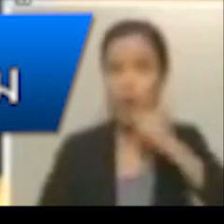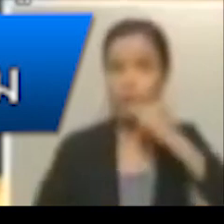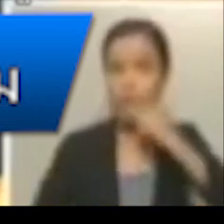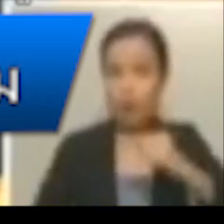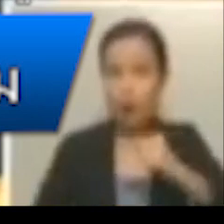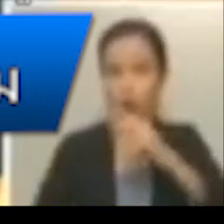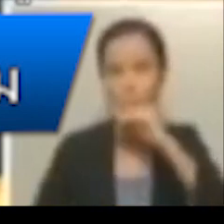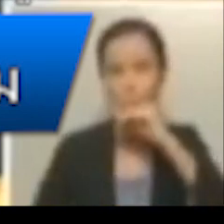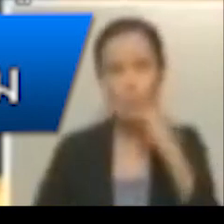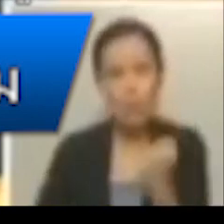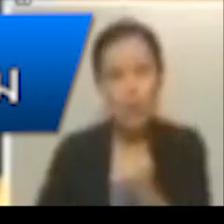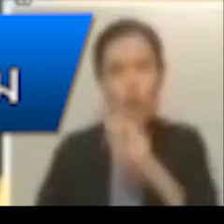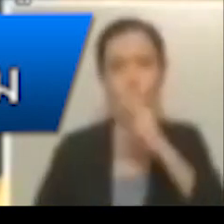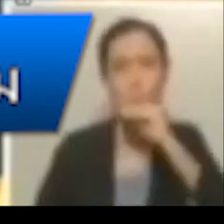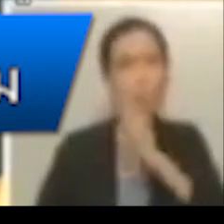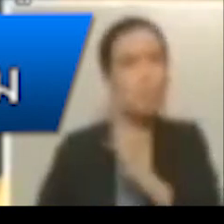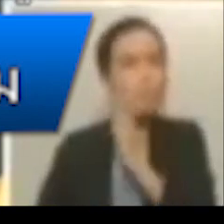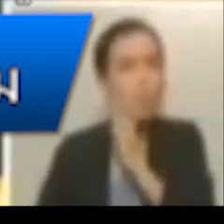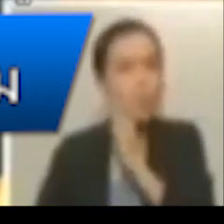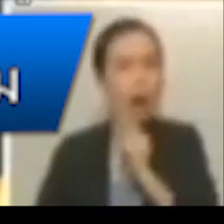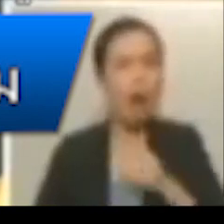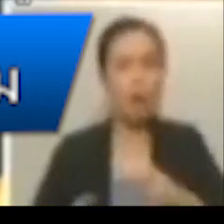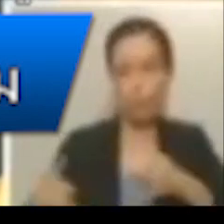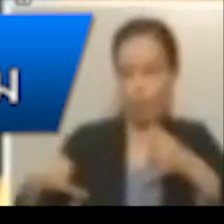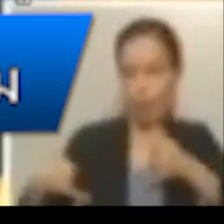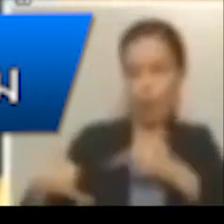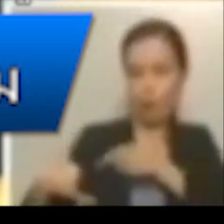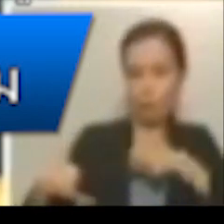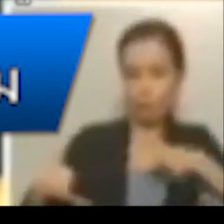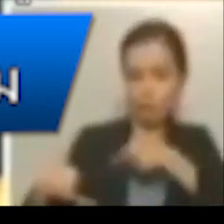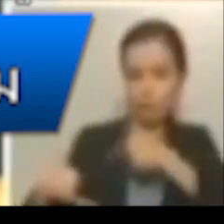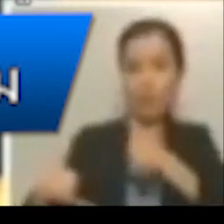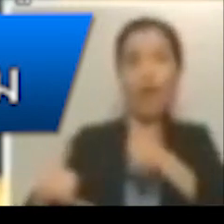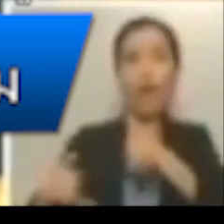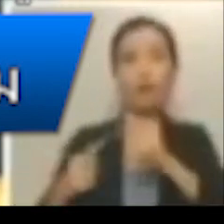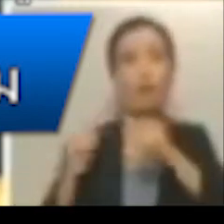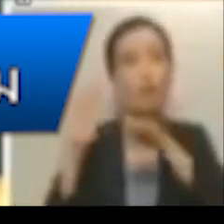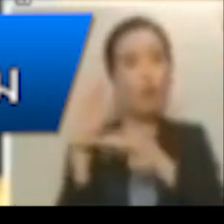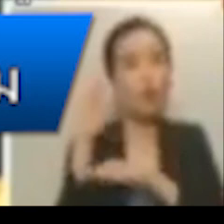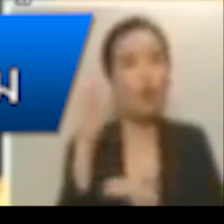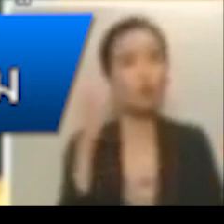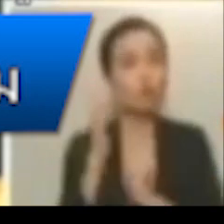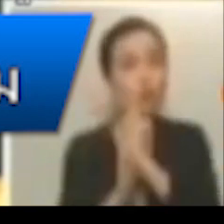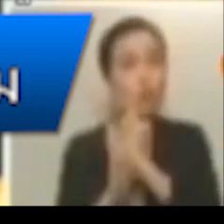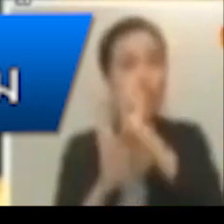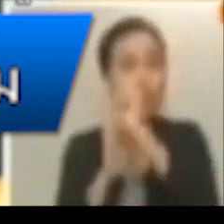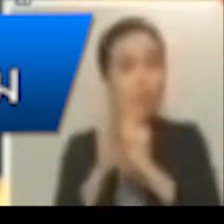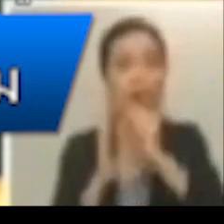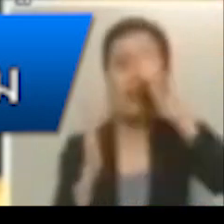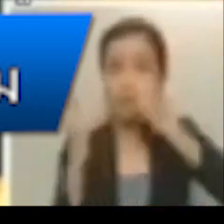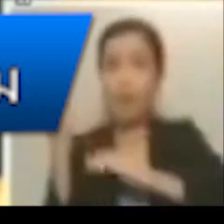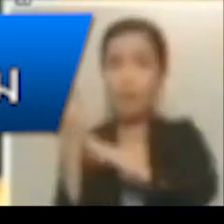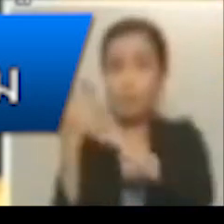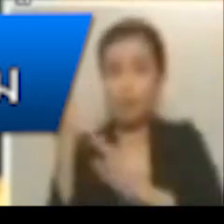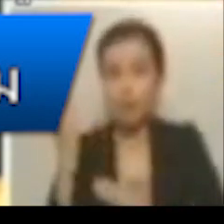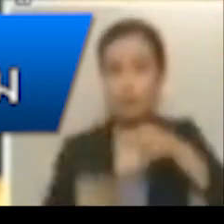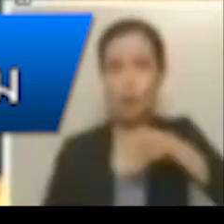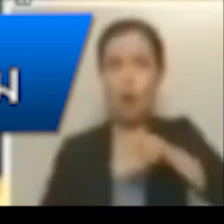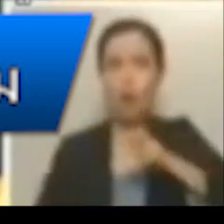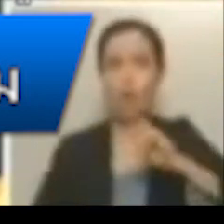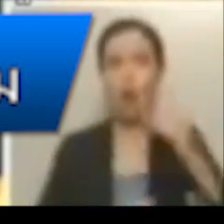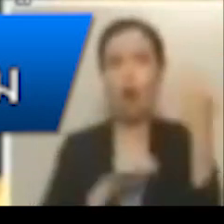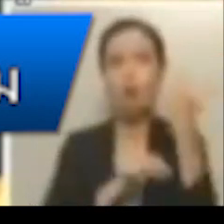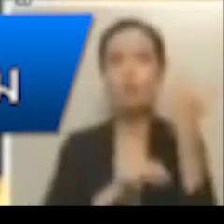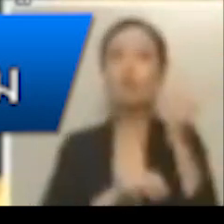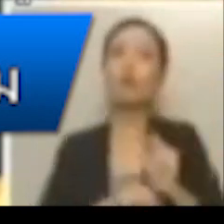นประมาทระหว่างบุคคลต่อบุคคลได้นั่นคือกระบวนการที่ถูกต้องตามกฎหมายของประเทศไทยในส่วนพรบ.คอมพิวเตอร์เนี่ยไม่ต้อง